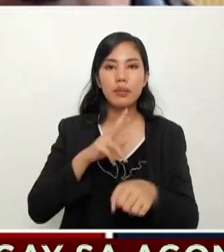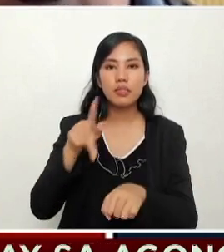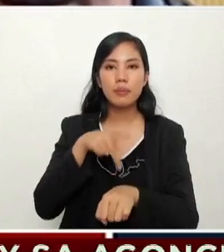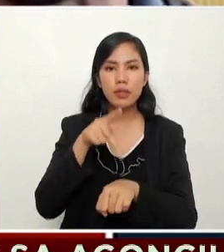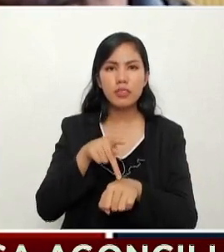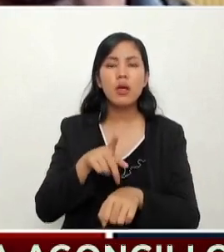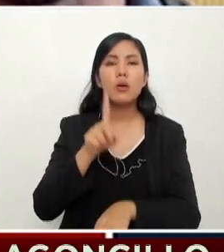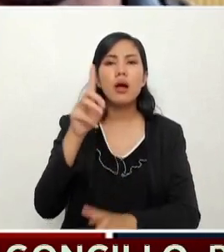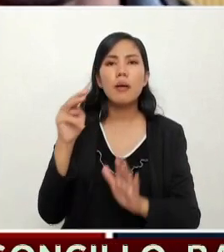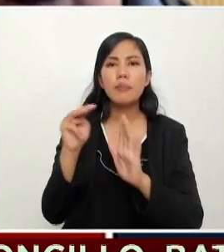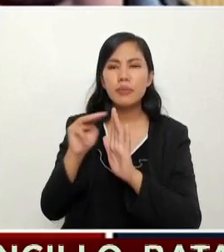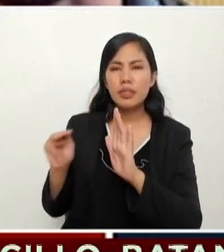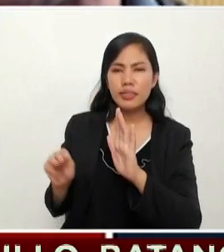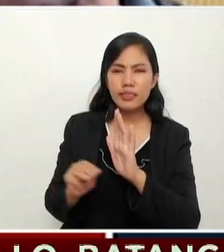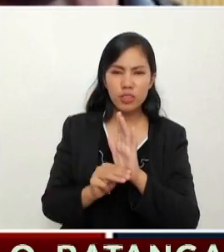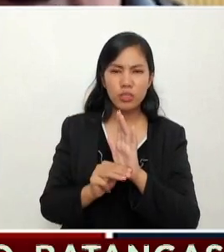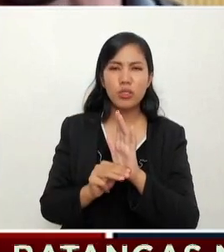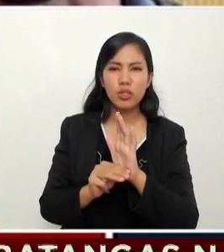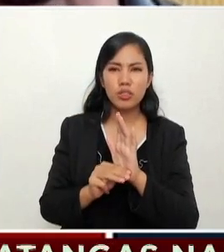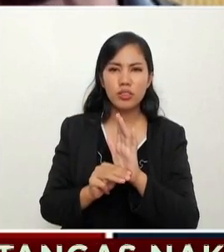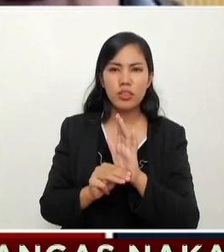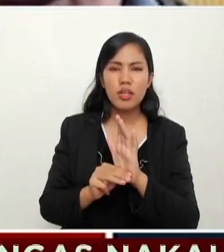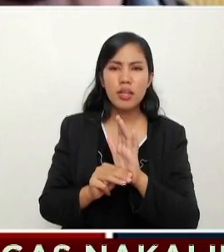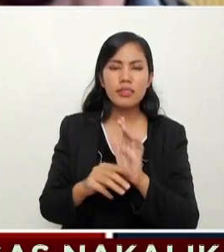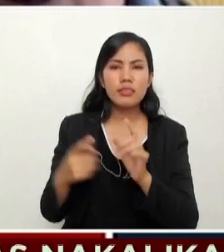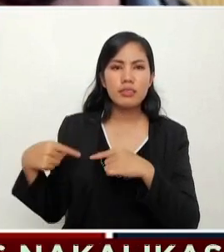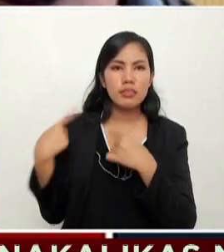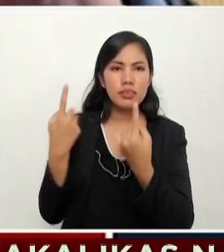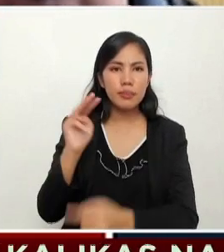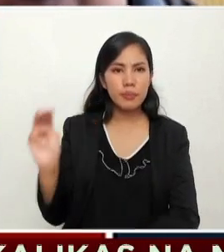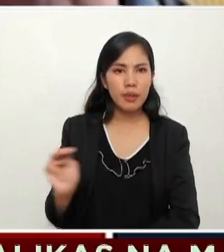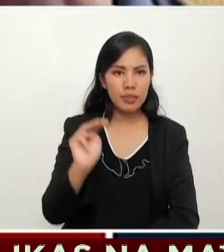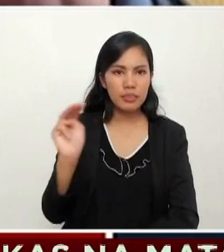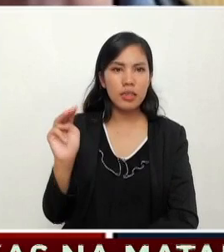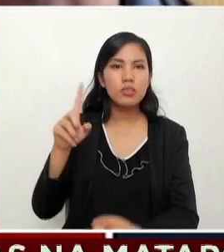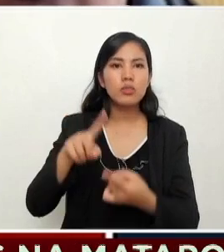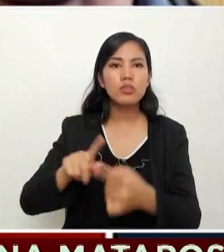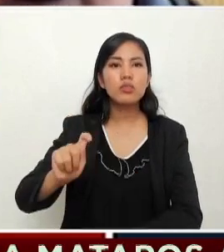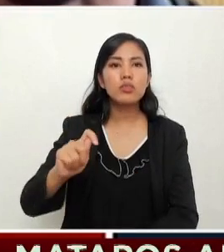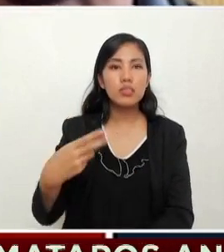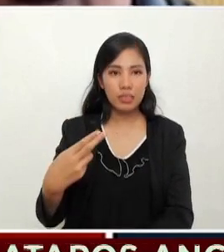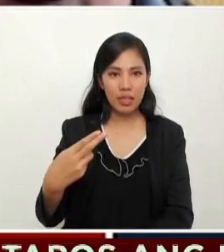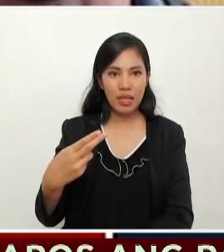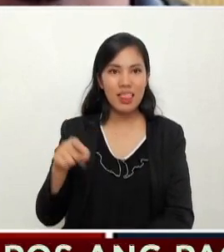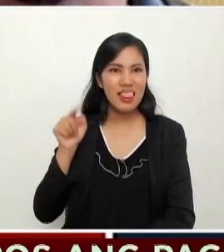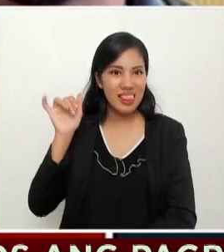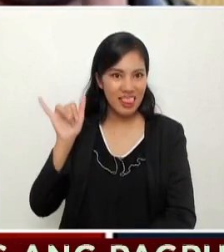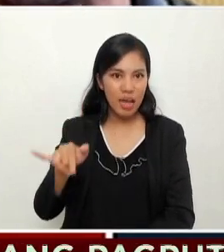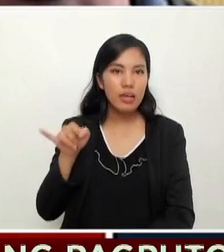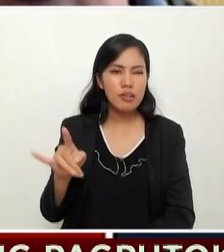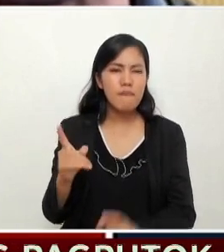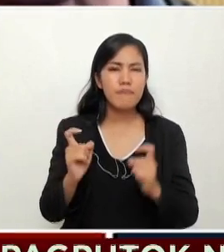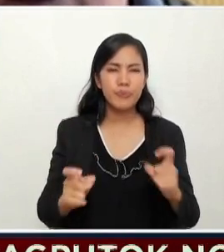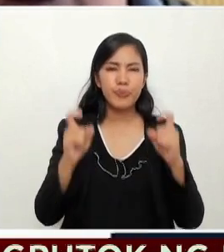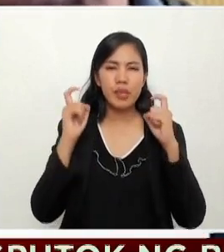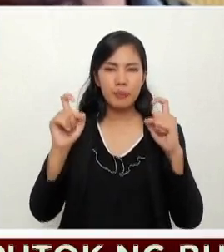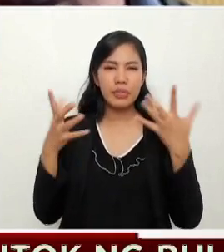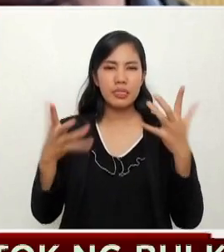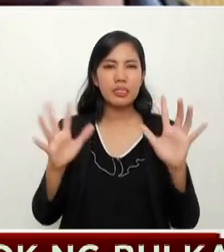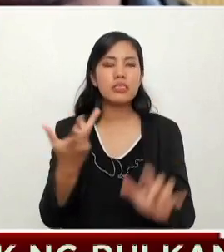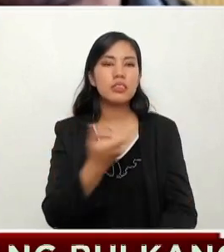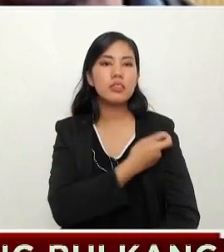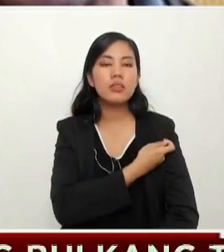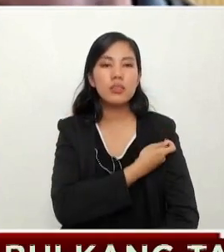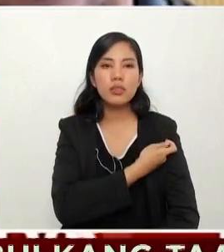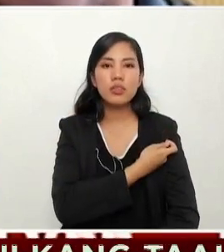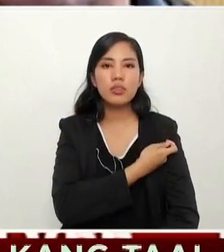Monday, June 28 hanggang kahapon Thursday, July 1. Ito po ang pinakamabigis na na-jab natin simula nung